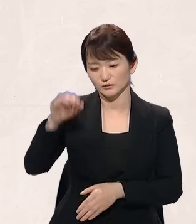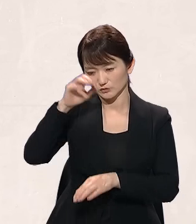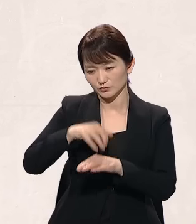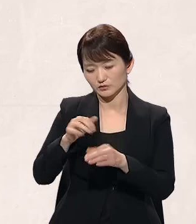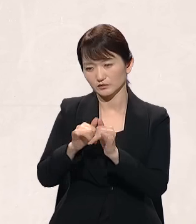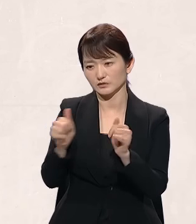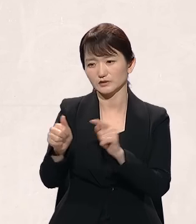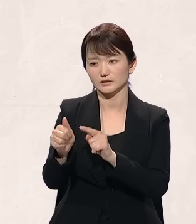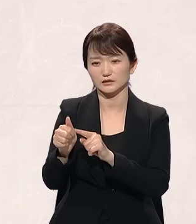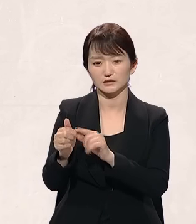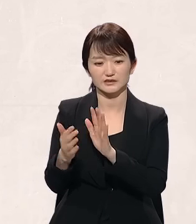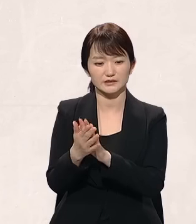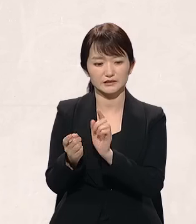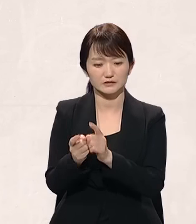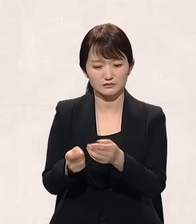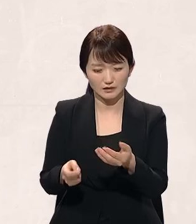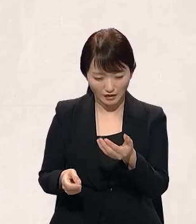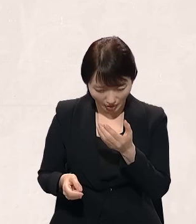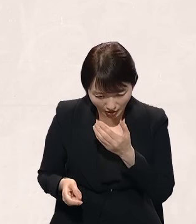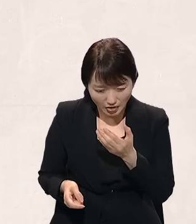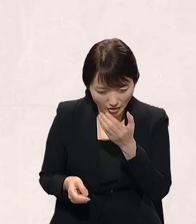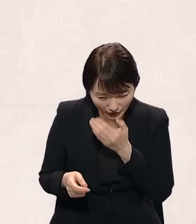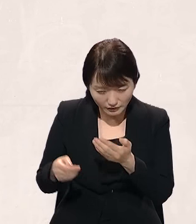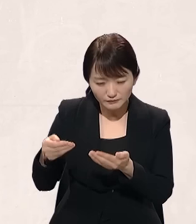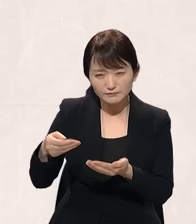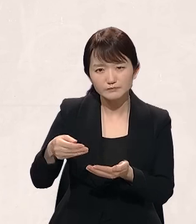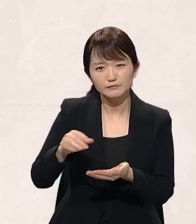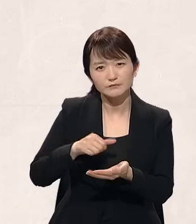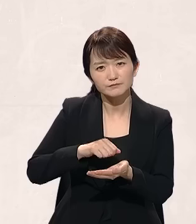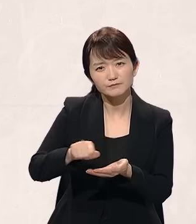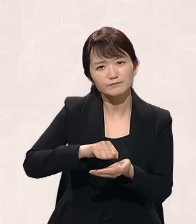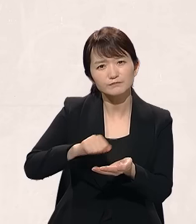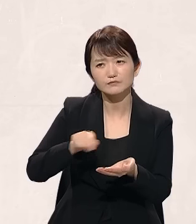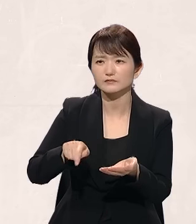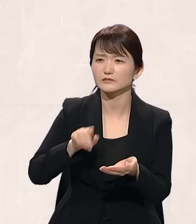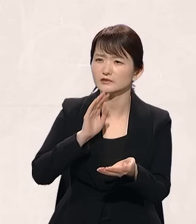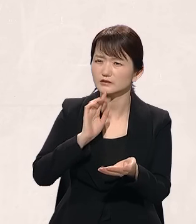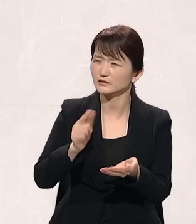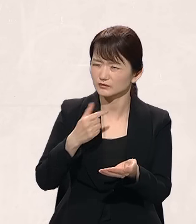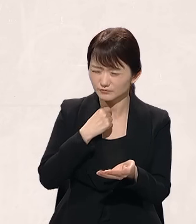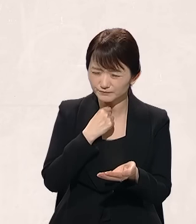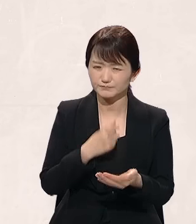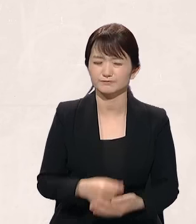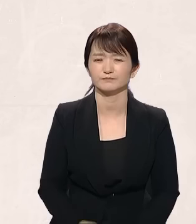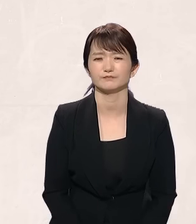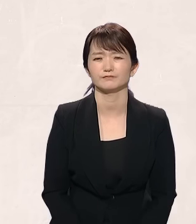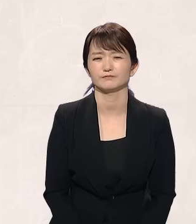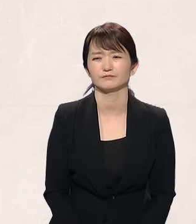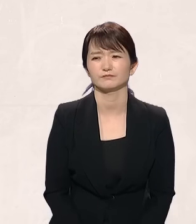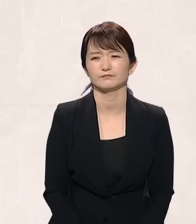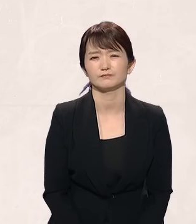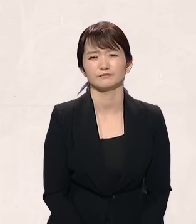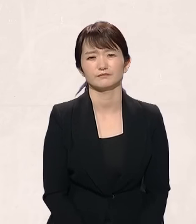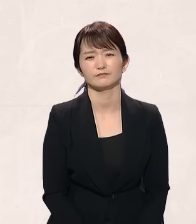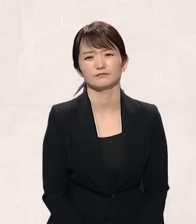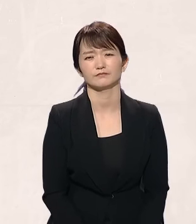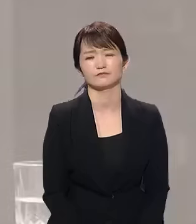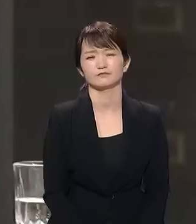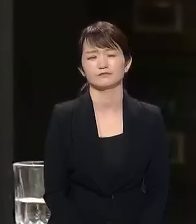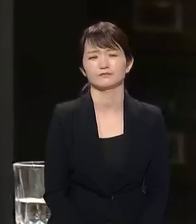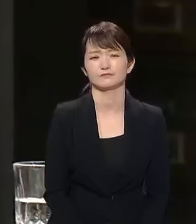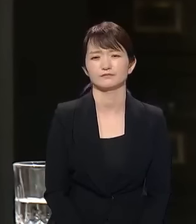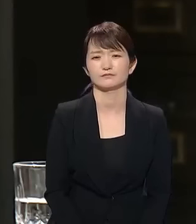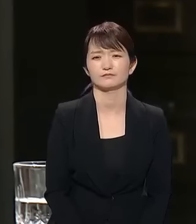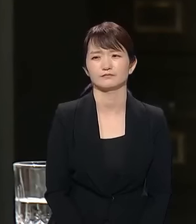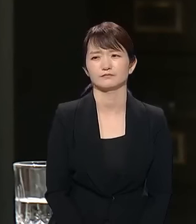직접 핥아서 닦으라라고 한 적이 있다라고 하니까 이게 사실이 아니길 바랍니다. 예, 아니길 바랍니다. 주장이니까요.